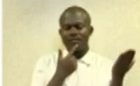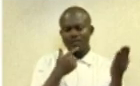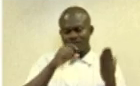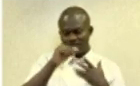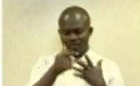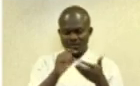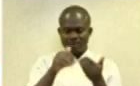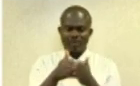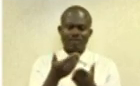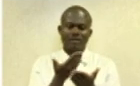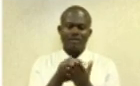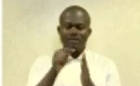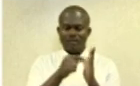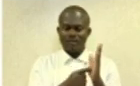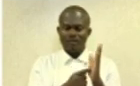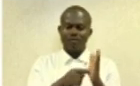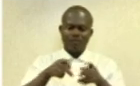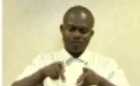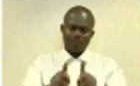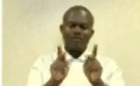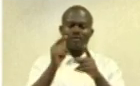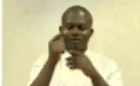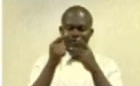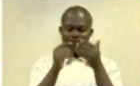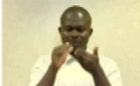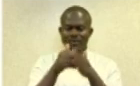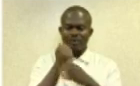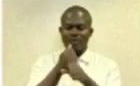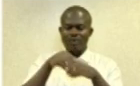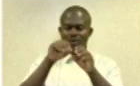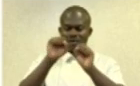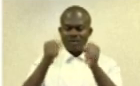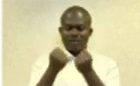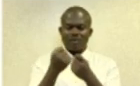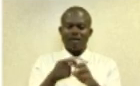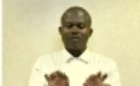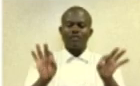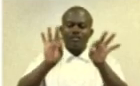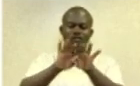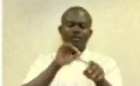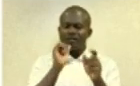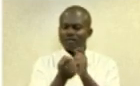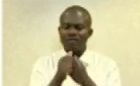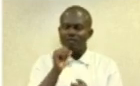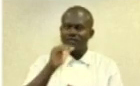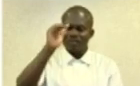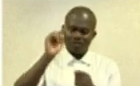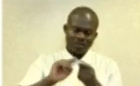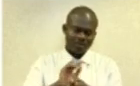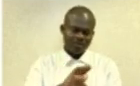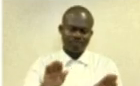zindi zikenewe tukauthorizinga urumva ibintu byose bikorerwa muri sisitemu ariko igiciro ntabwo cyahindutse nticyazamutse